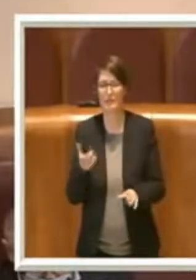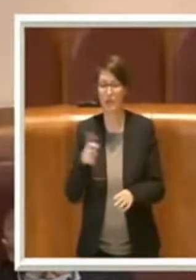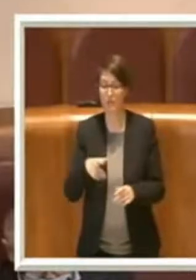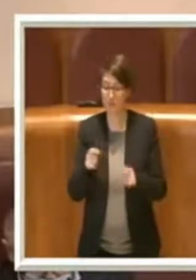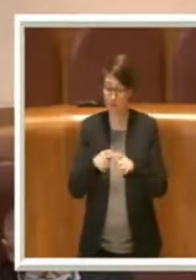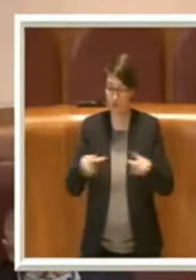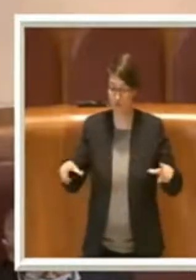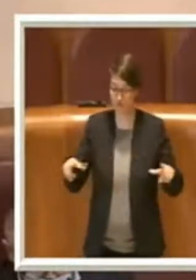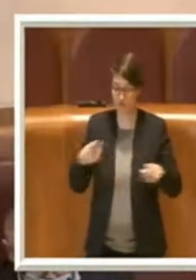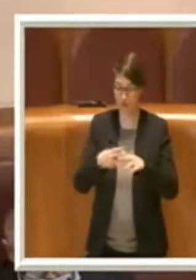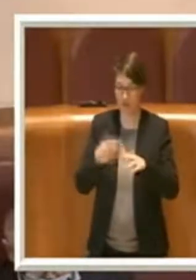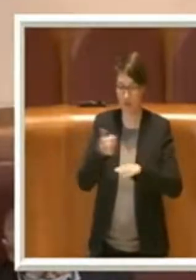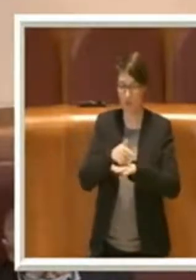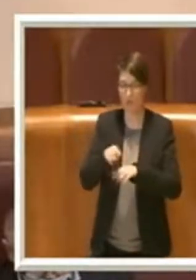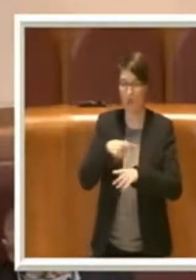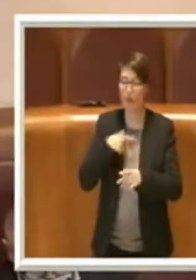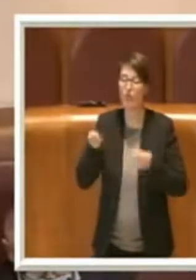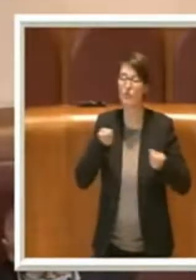verde urbano